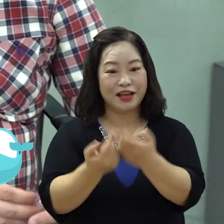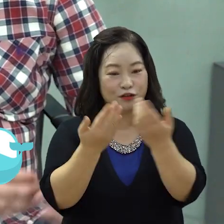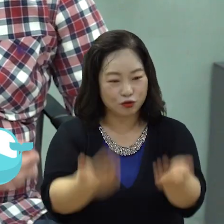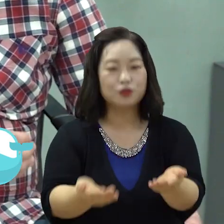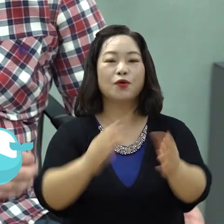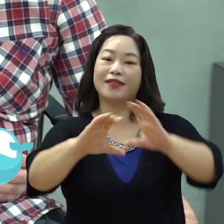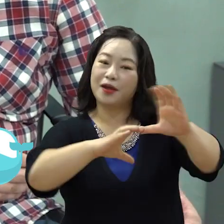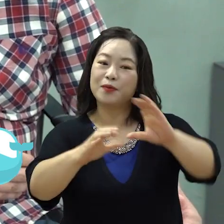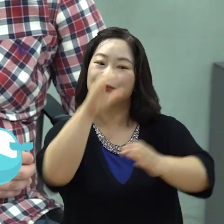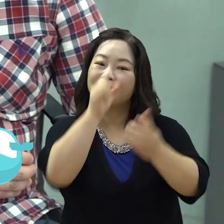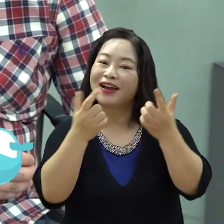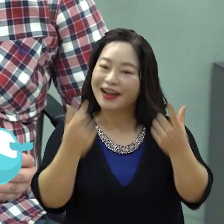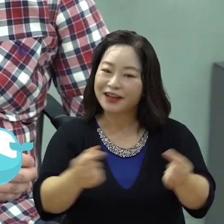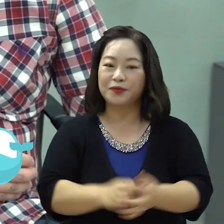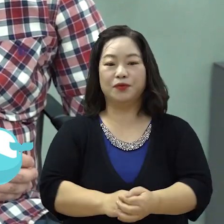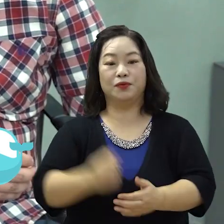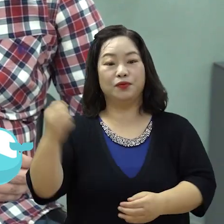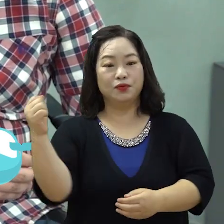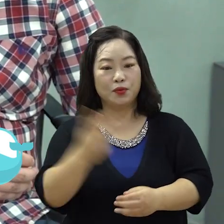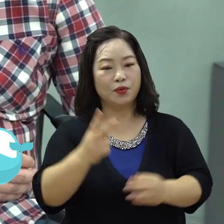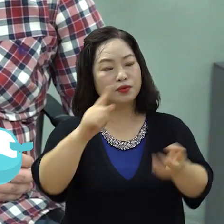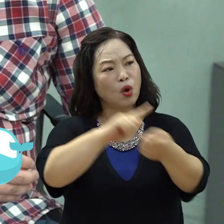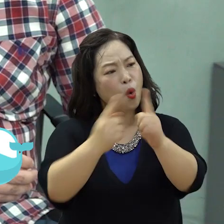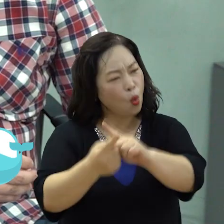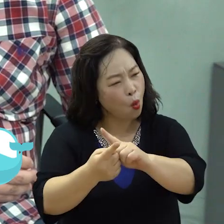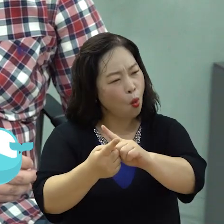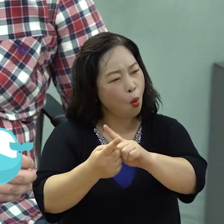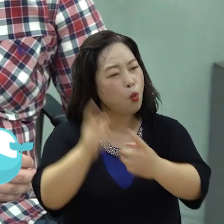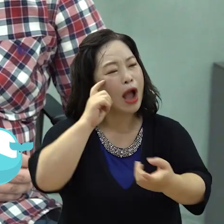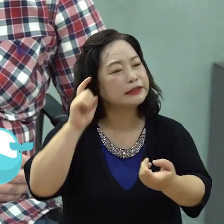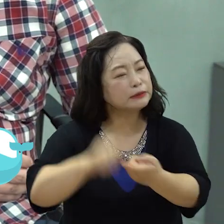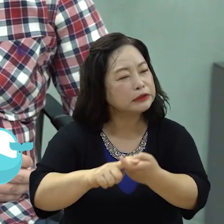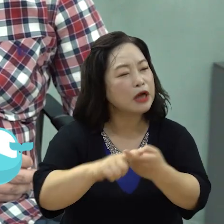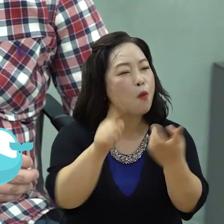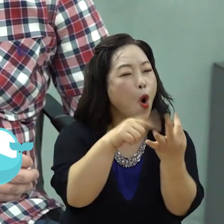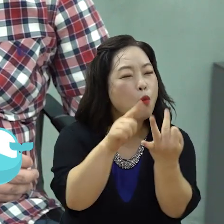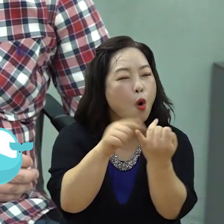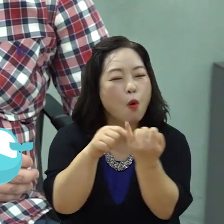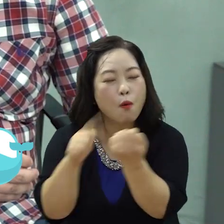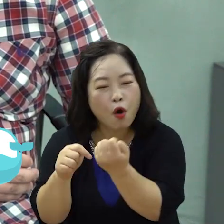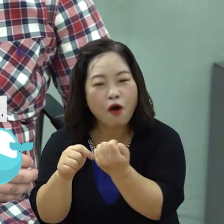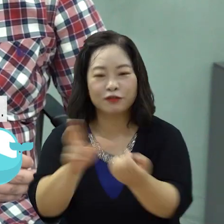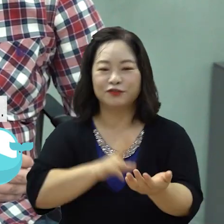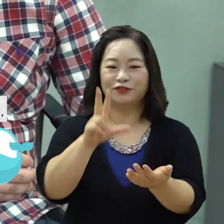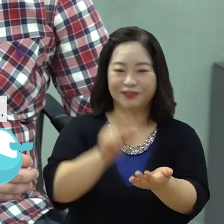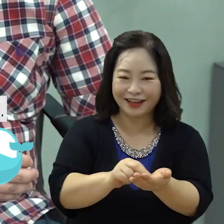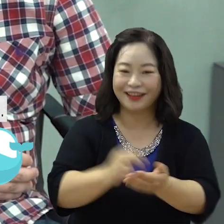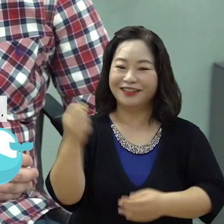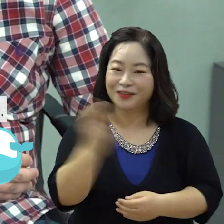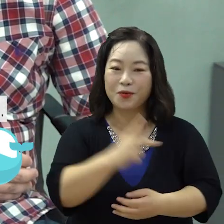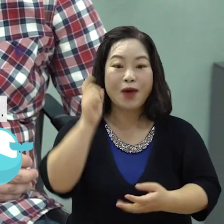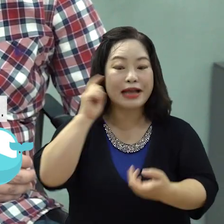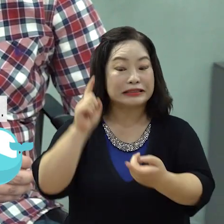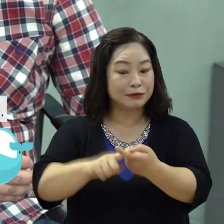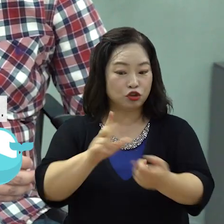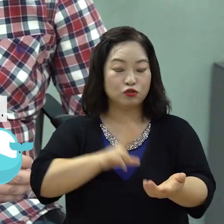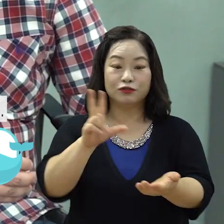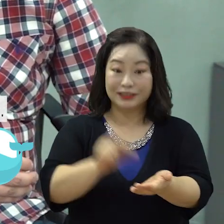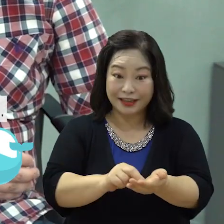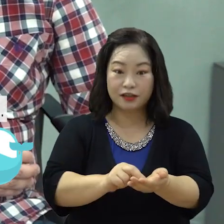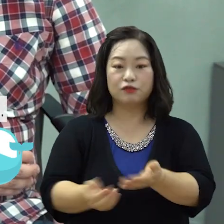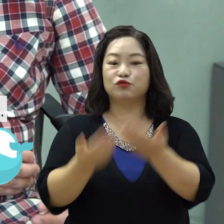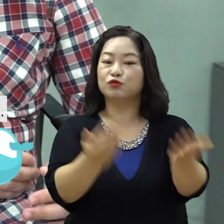계기를 만들 수도 있고요. 또 자폐인들이 뭐 서로 관심 있어하는 주제나 관심 가지게 할 만한 주제를